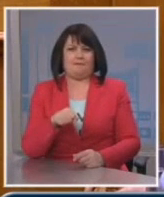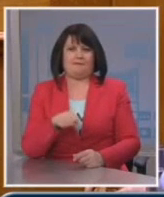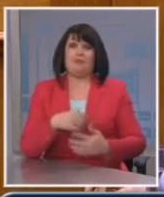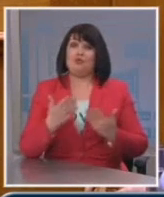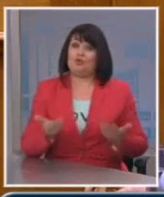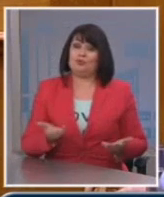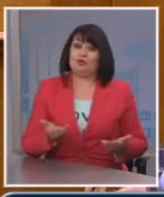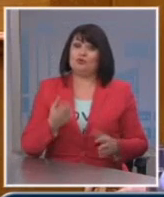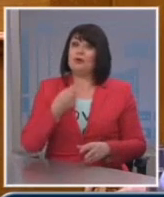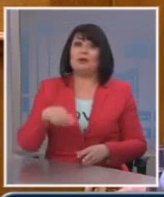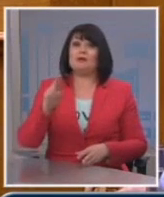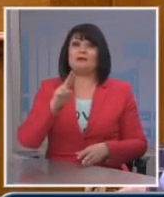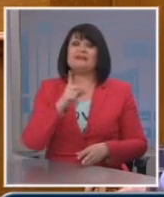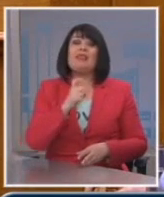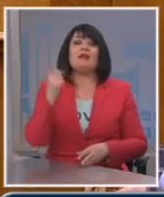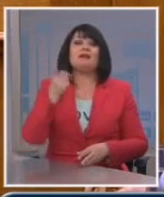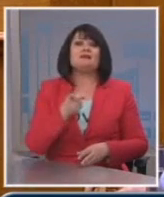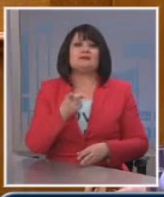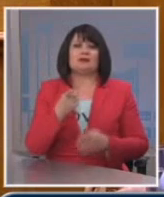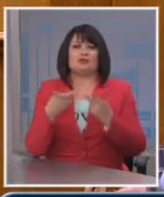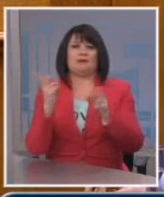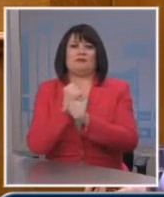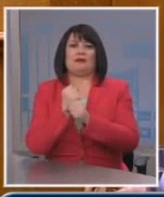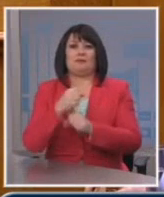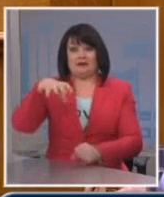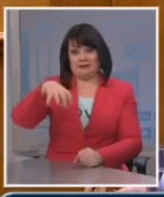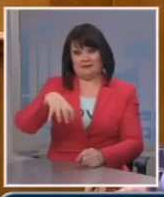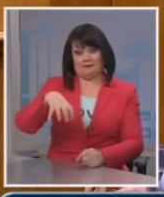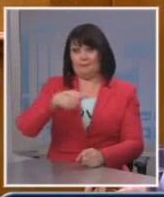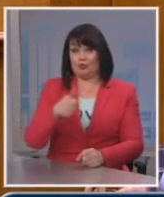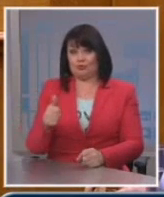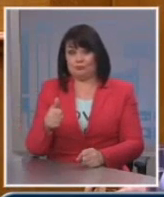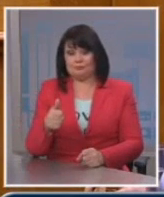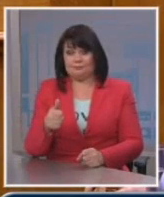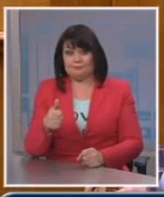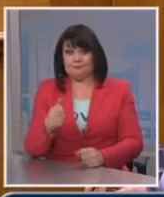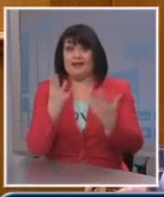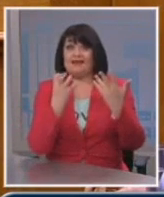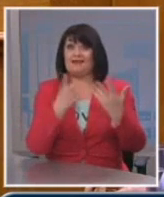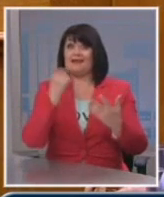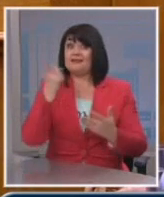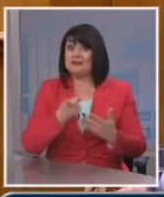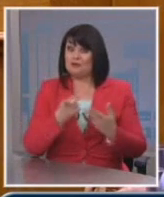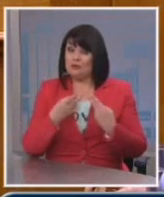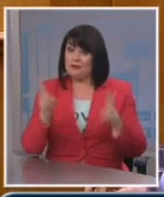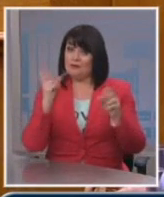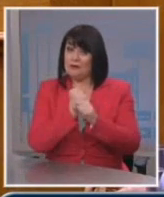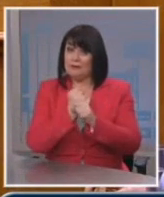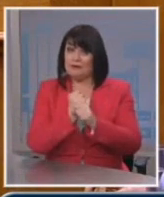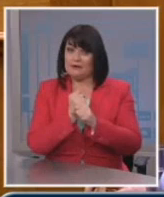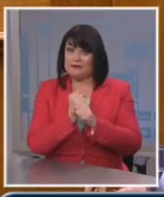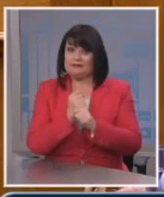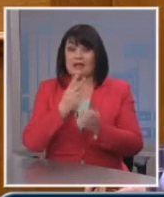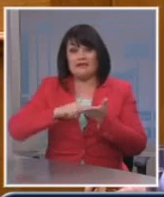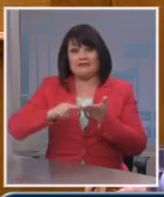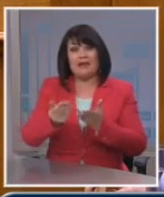Όμως αύξηση υπάρχει για το 10% των ελεύθερων επαγγελματιών. Για το 90% που